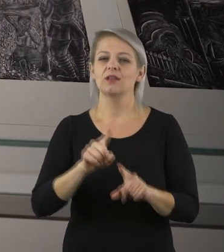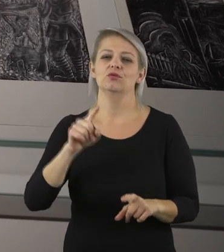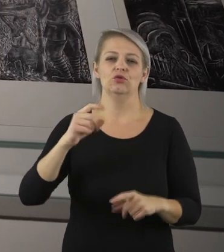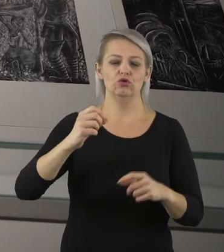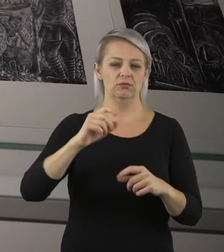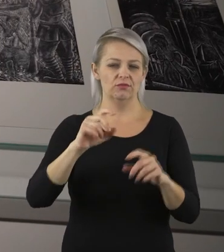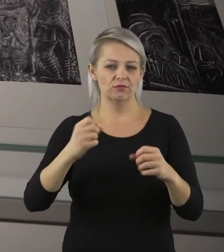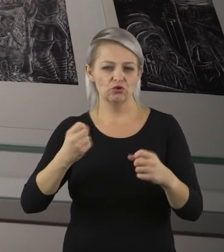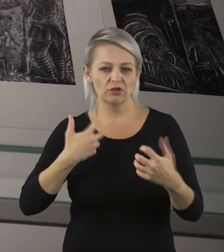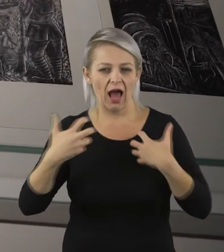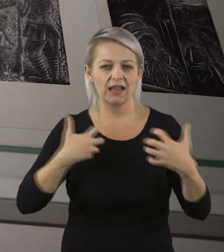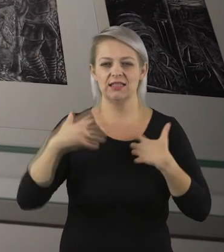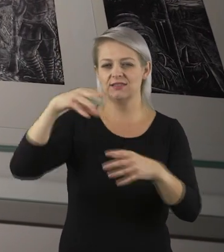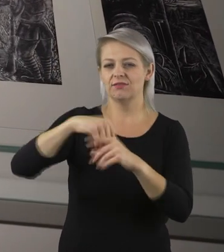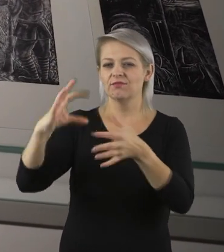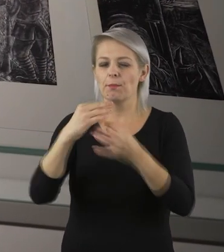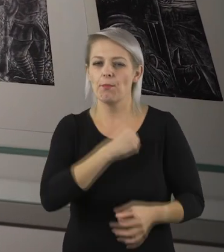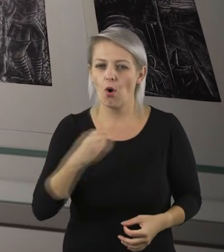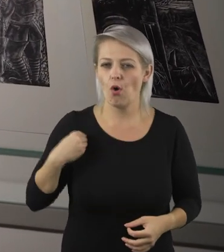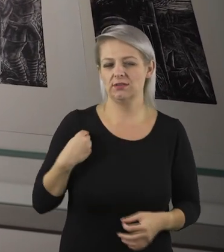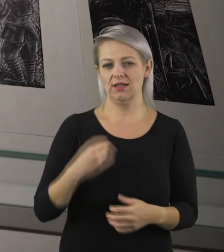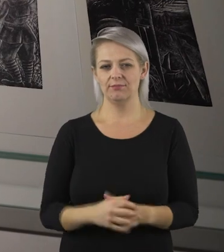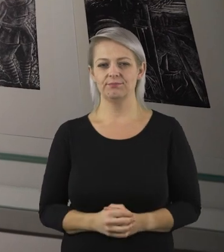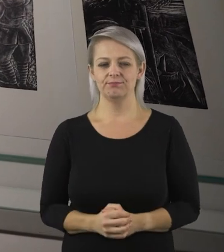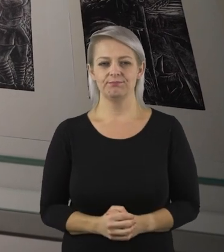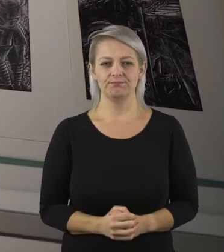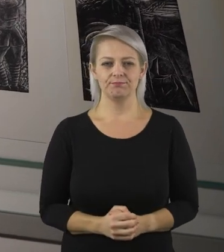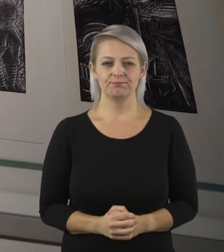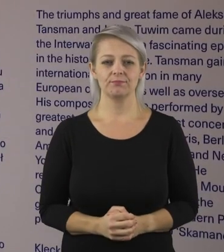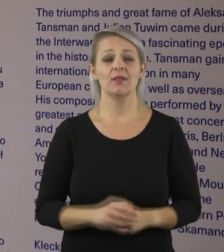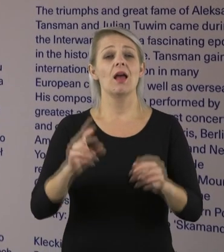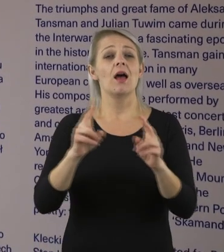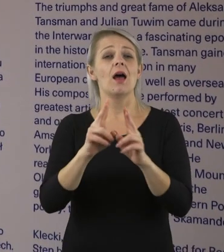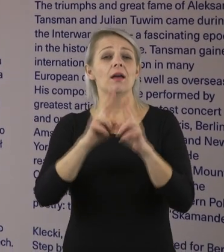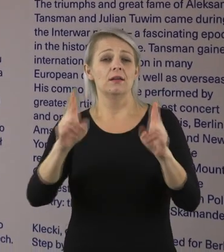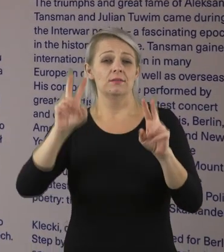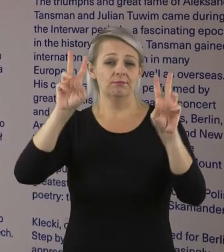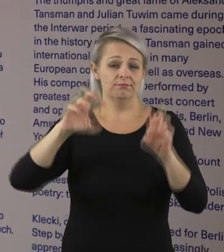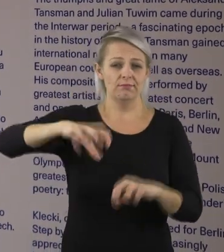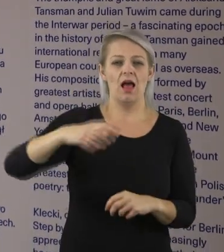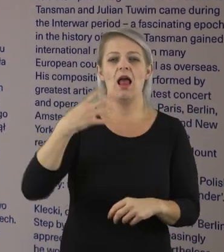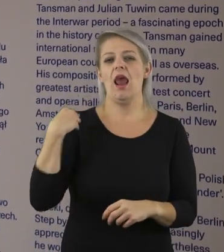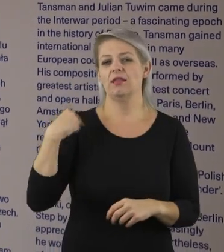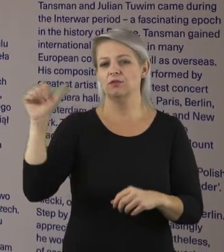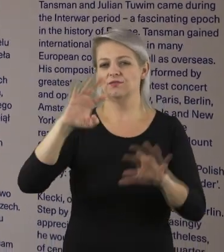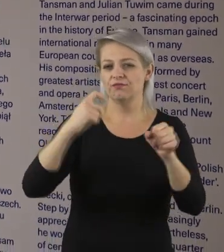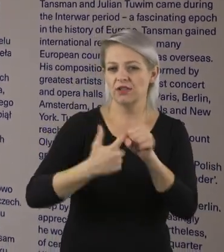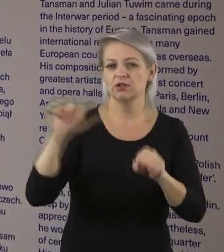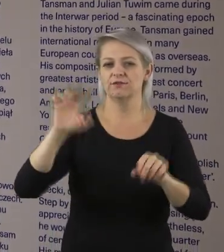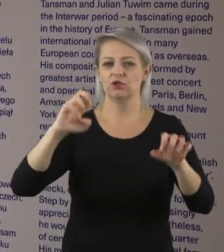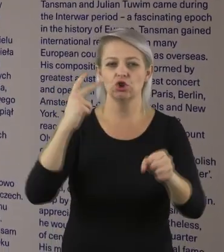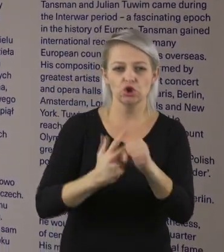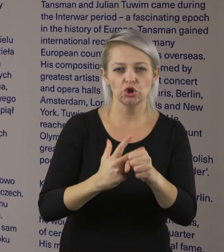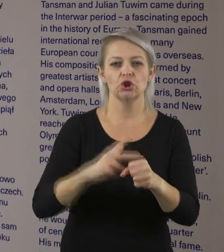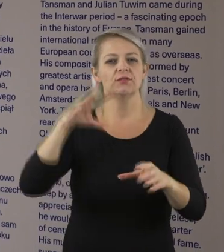także patriotyczne dzieła łódzkich twórców. W sekcji Lata 20, lata